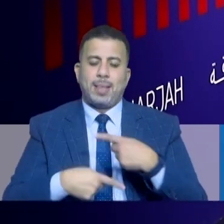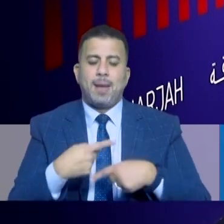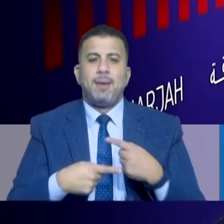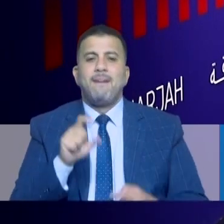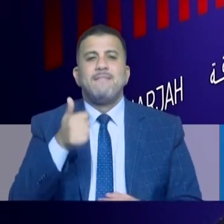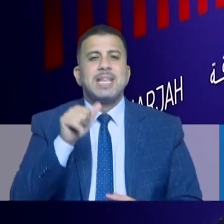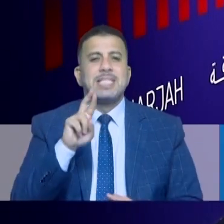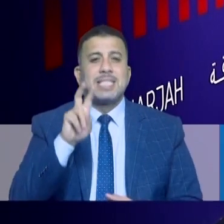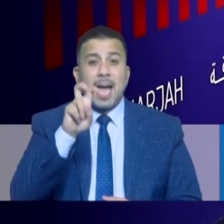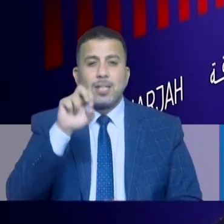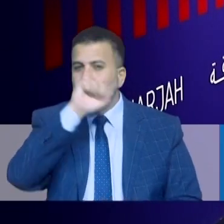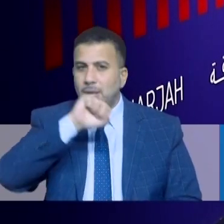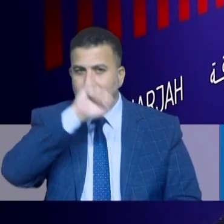فايزه الضنحاني الشارقه